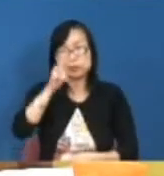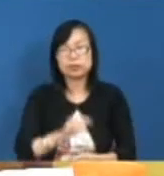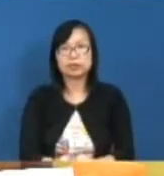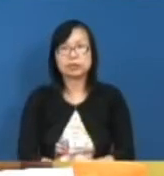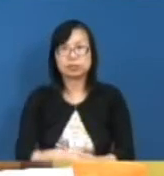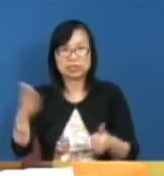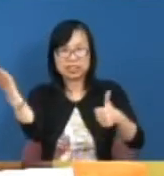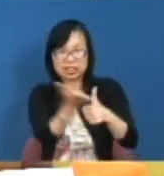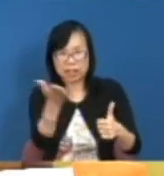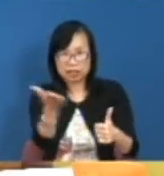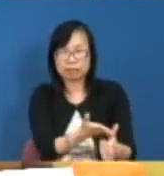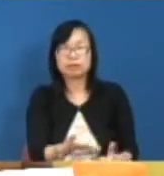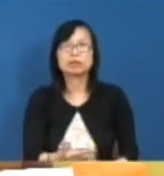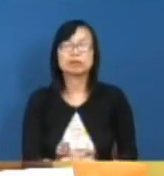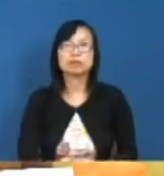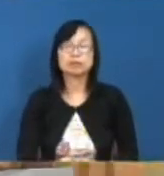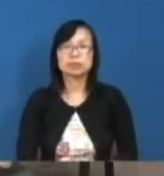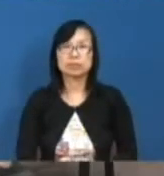啲漢人？